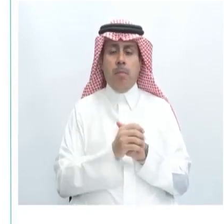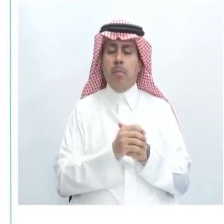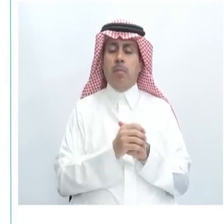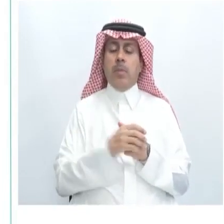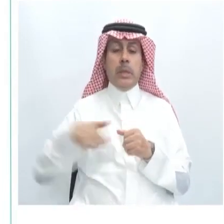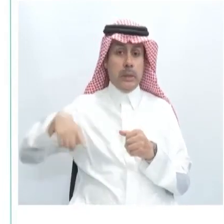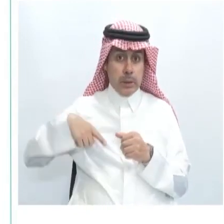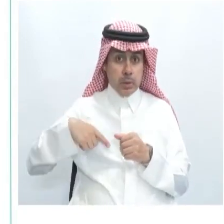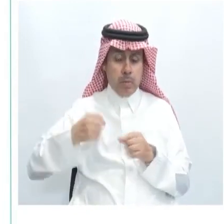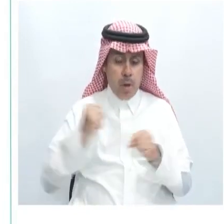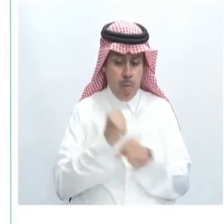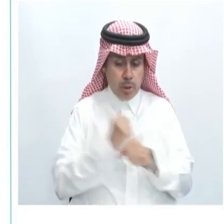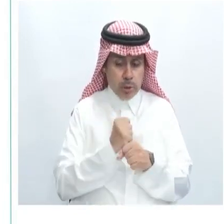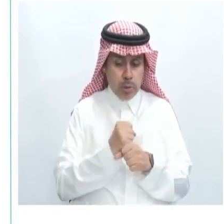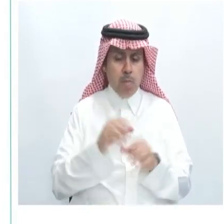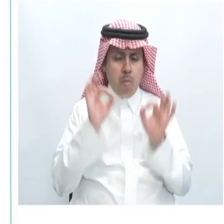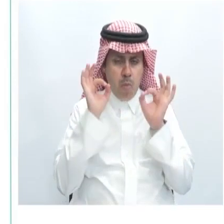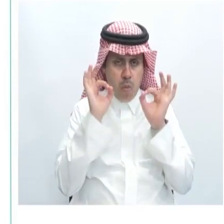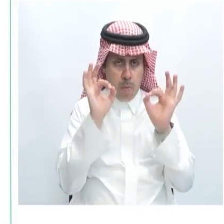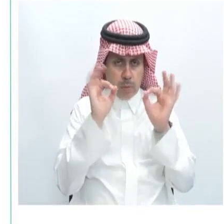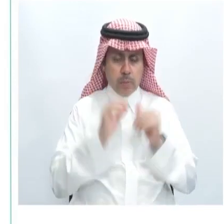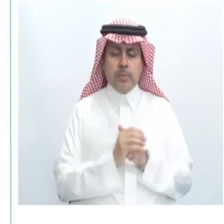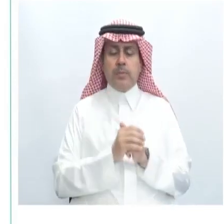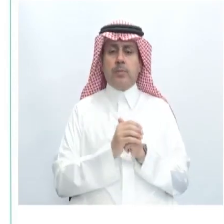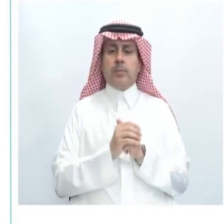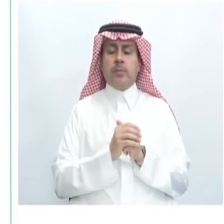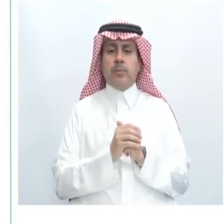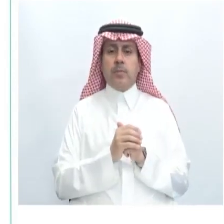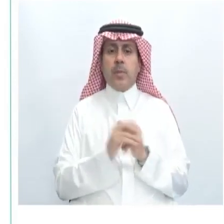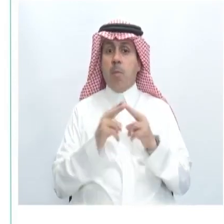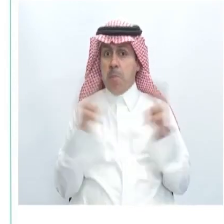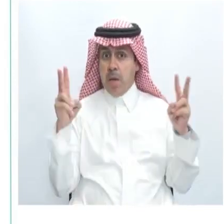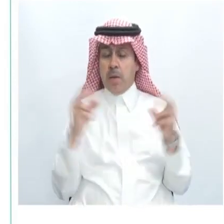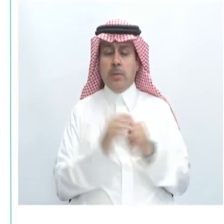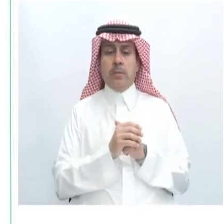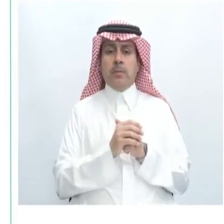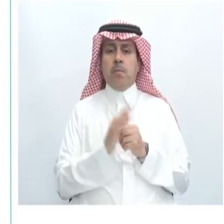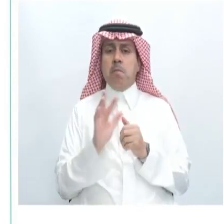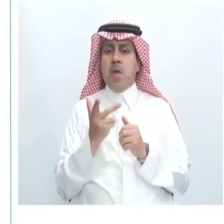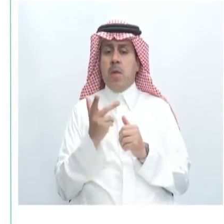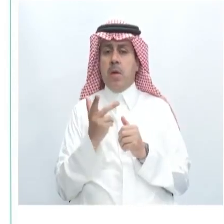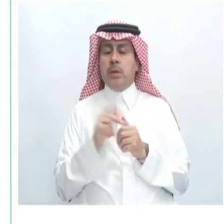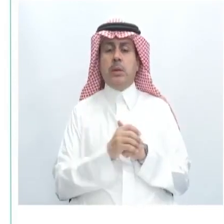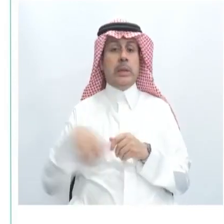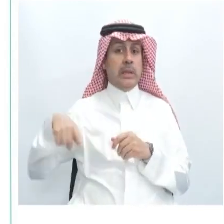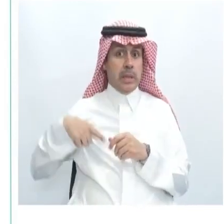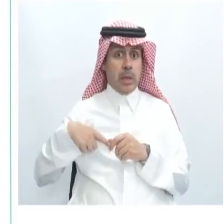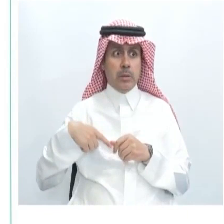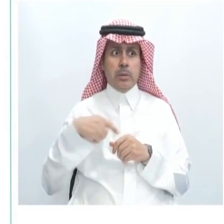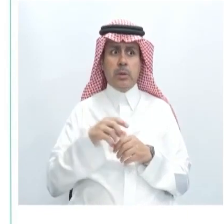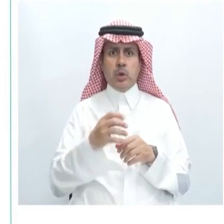التسويق بالانشطه كما ينبغي ذكرنا ايضا ماذا اداره المخاطر